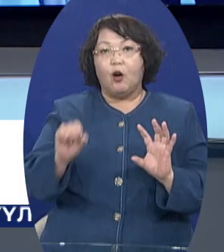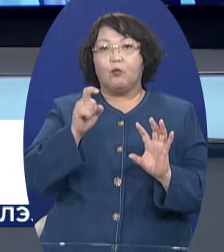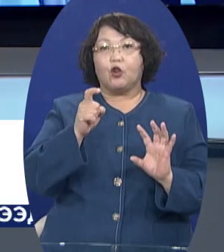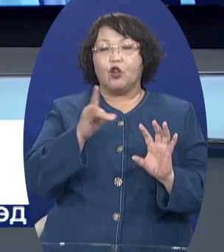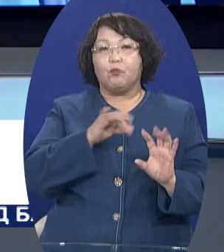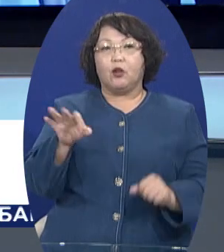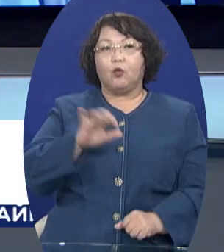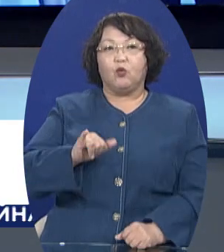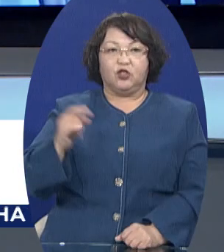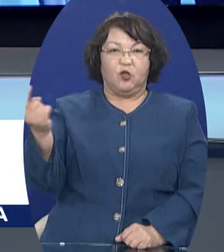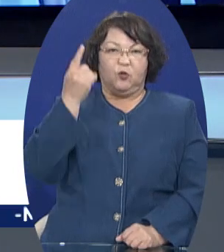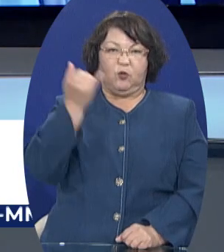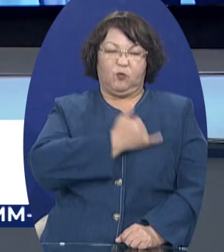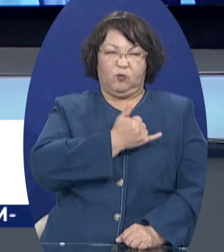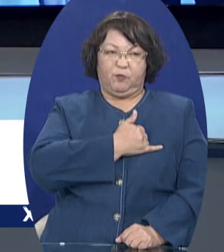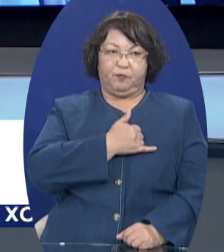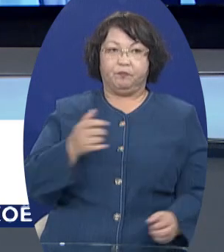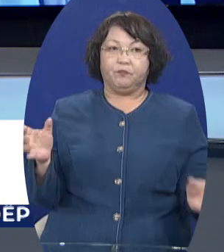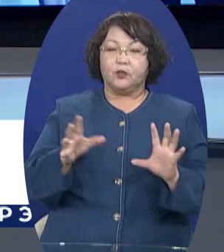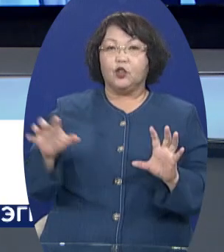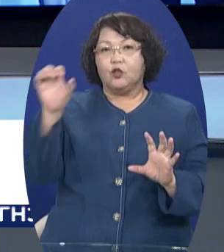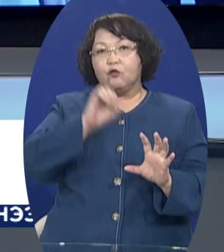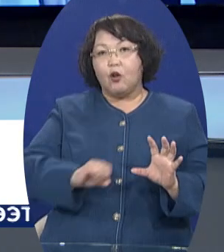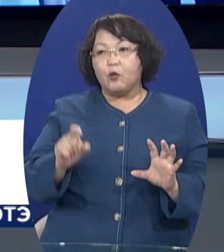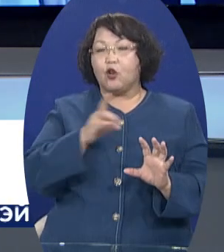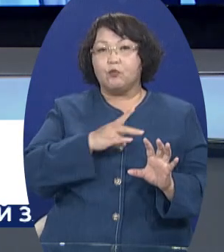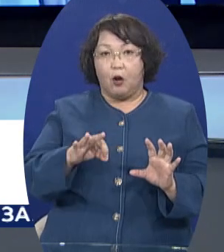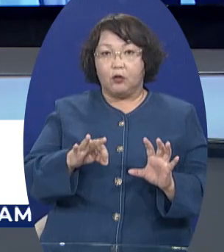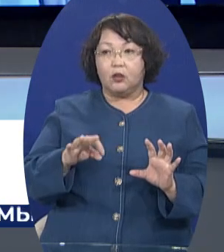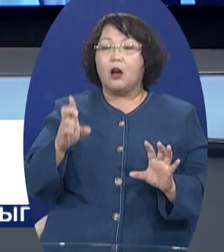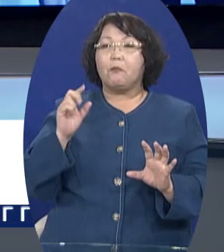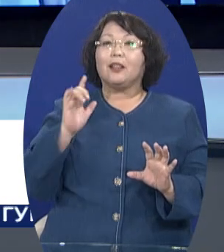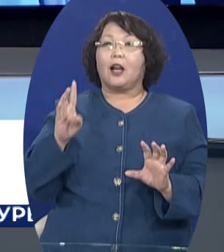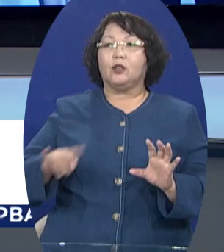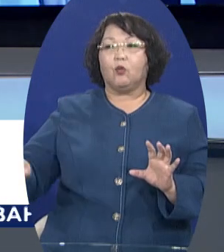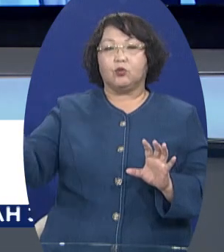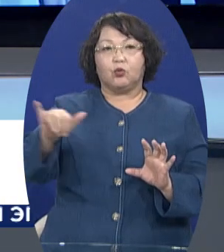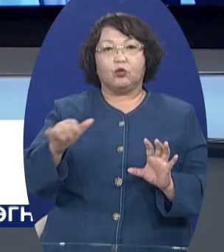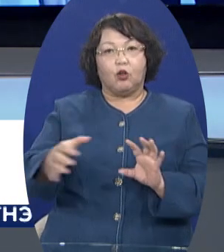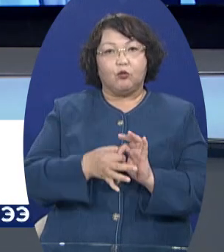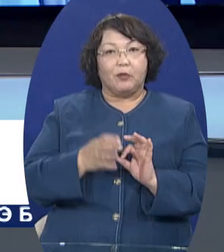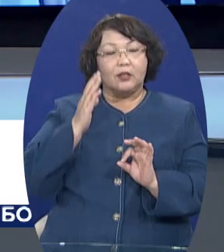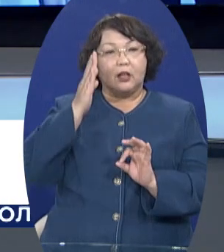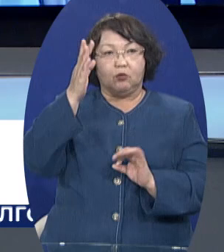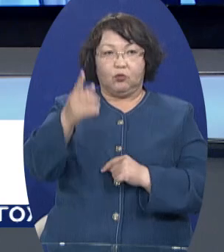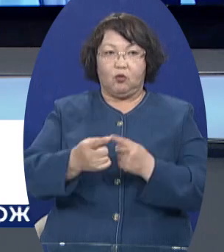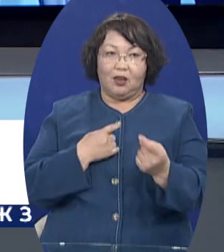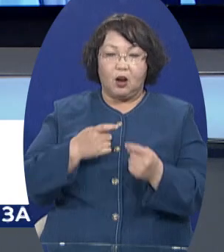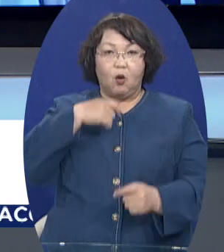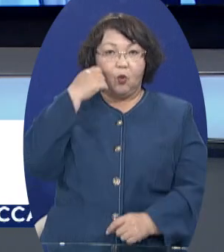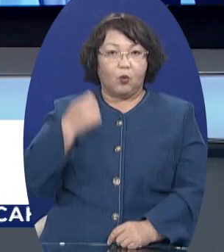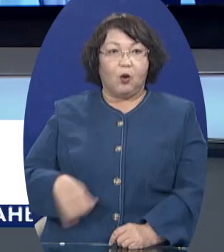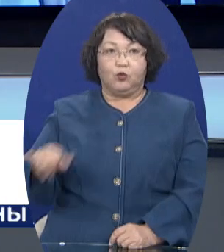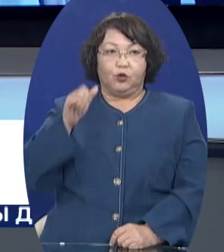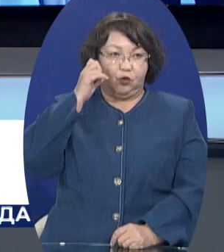албан тушаалтнууд оролцож, Балканы орнуудын Европын холбоонд дах ирээдүй зэрэг сэдвүүдийг авч хэлэлцжээ. Тэдний уулзалтад мөн Украиний ерөнхийлөгч